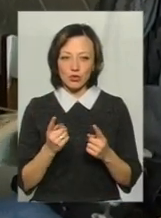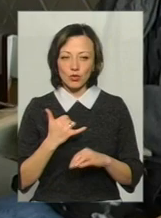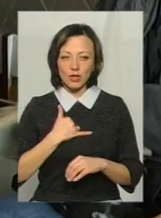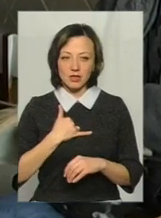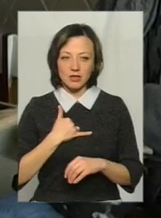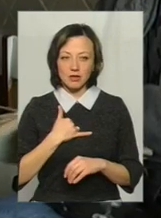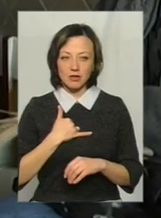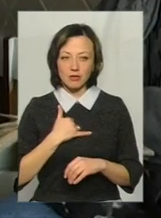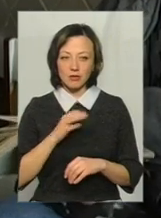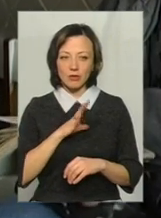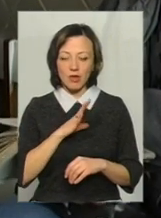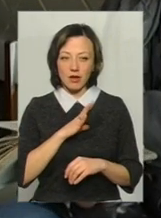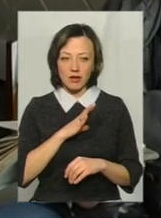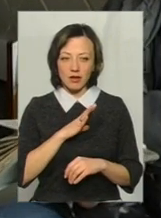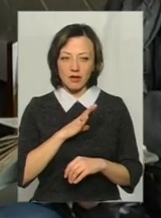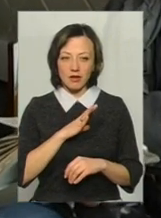нас була